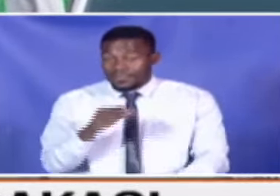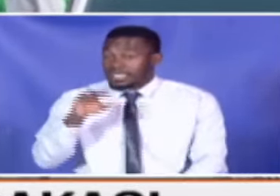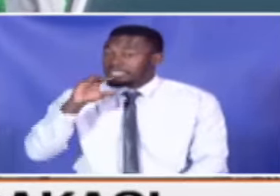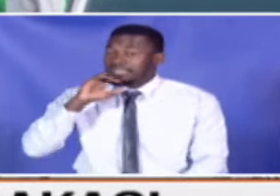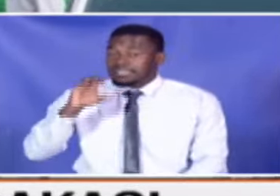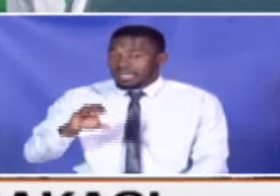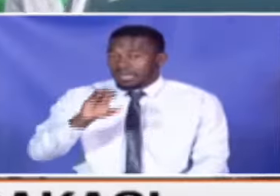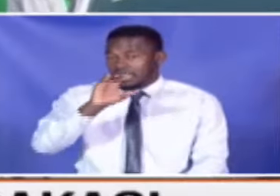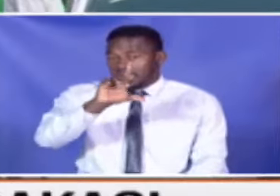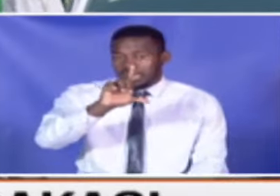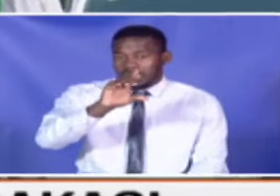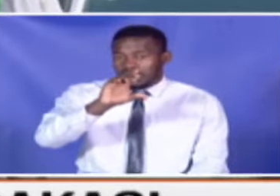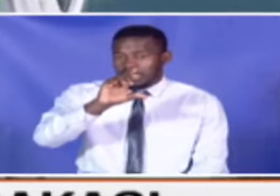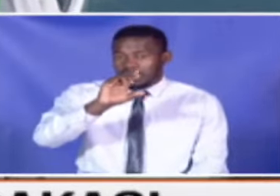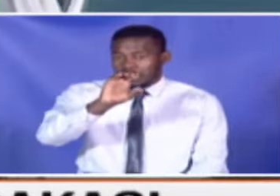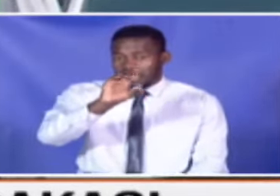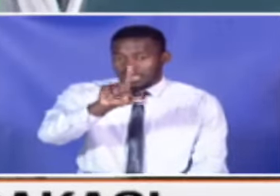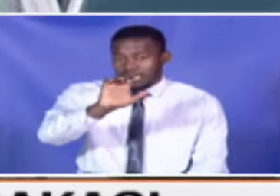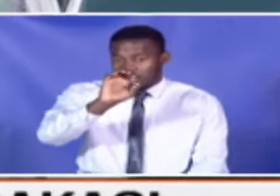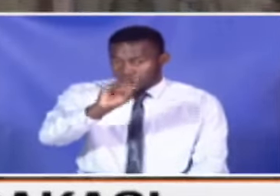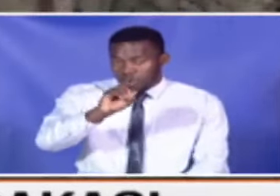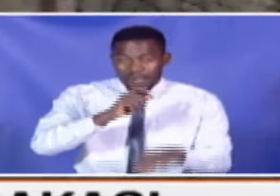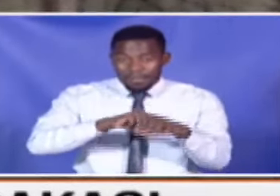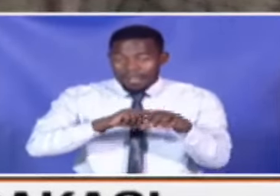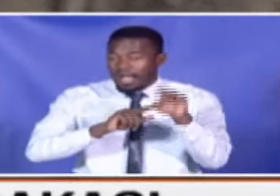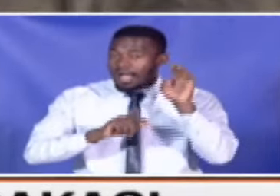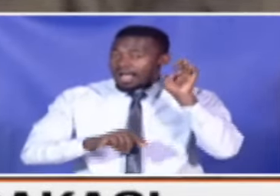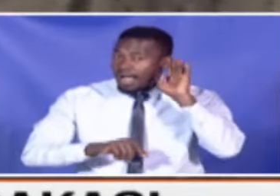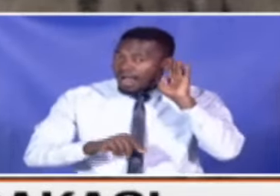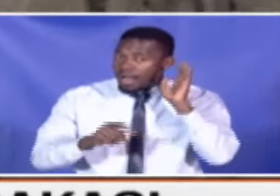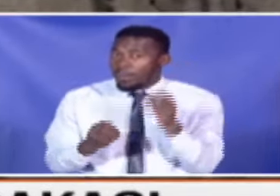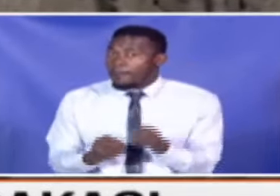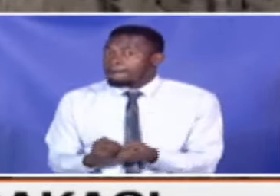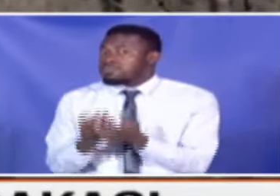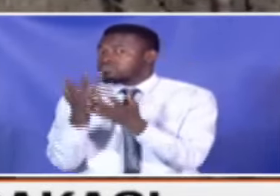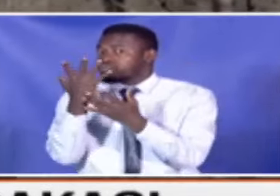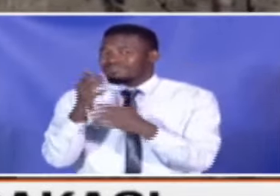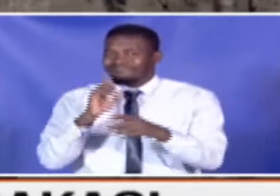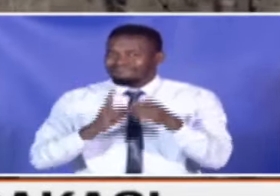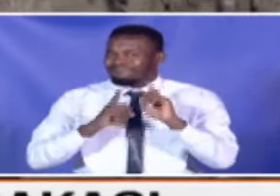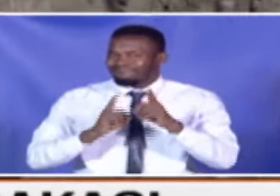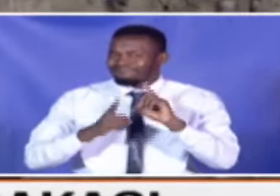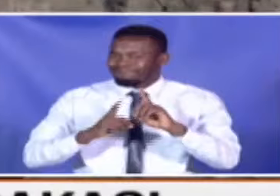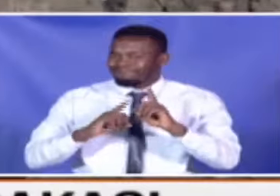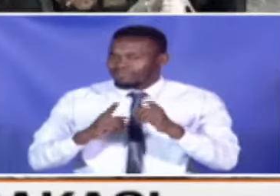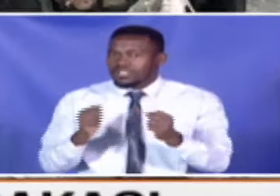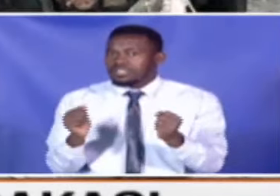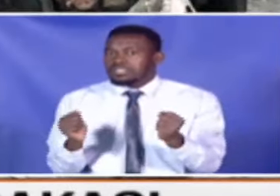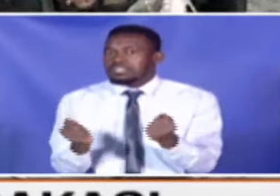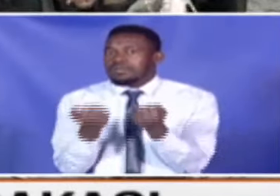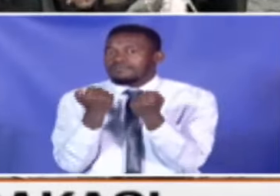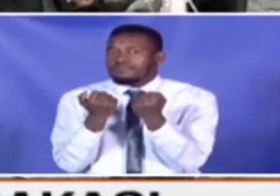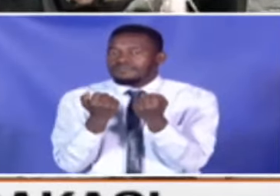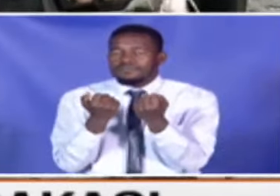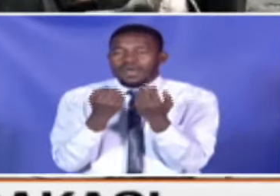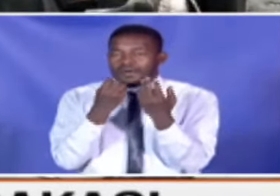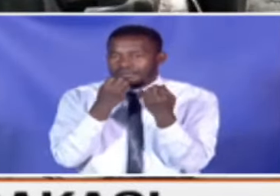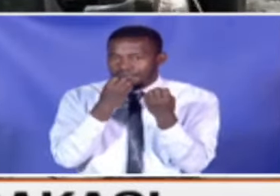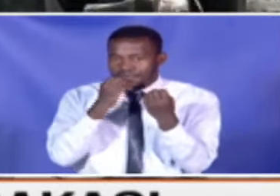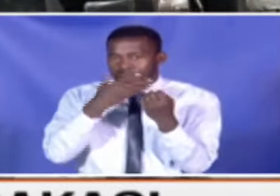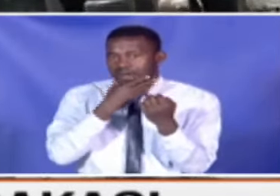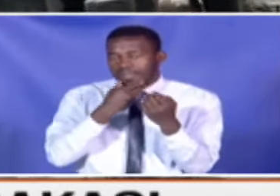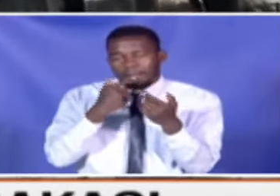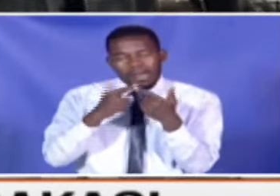Lihanga Lumumba aliposikia mlipuko huo alikimbia kumnusuru babake, ila hali ilivyokuwa ilikuwa ya